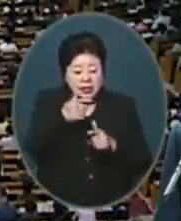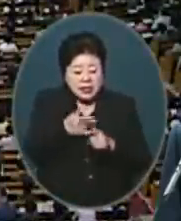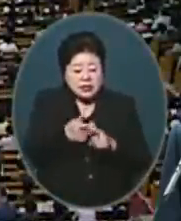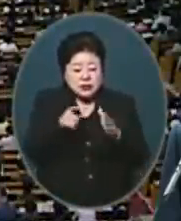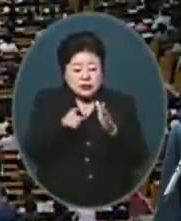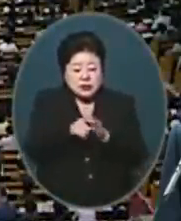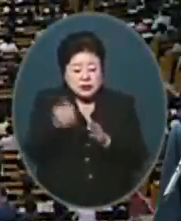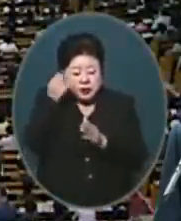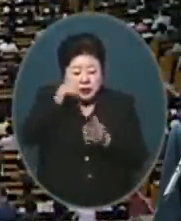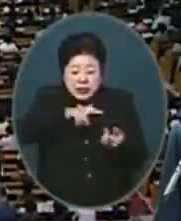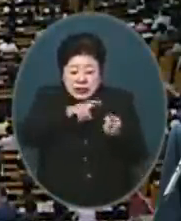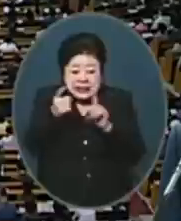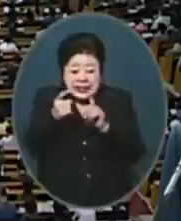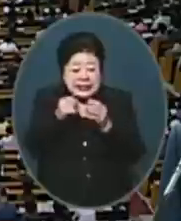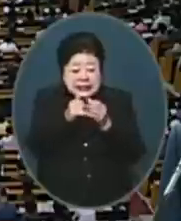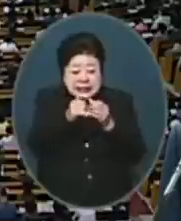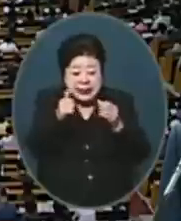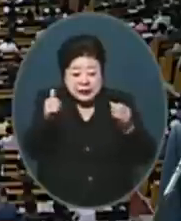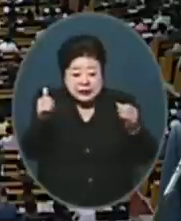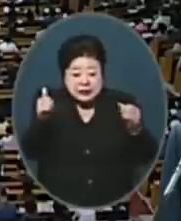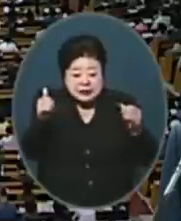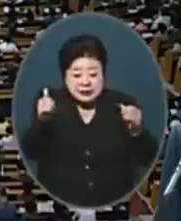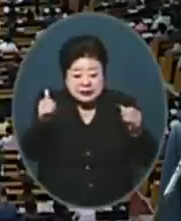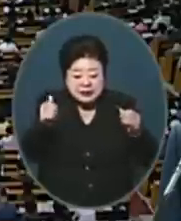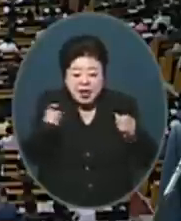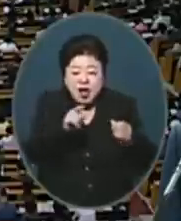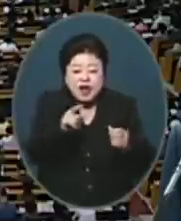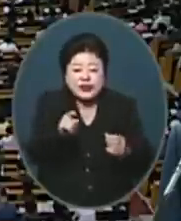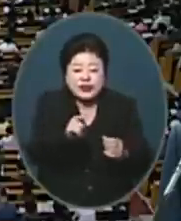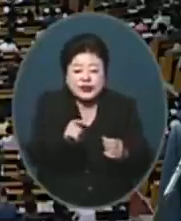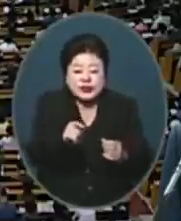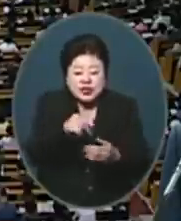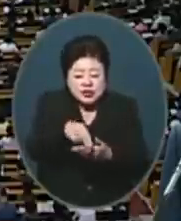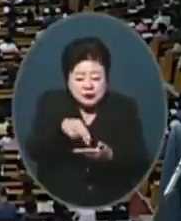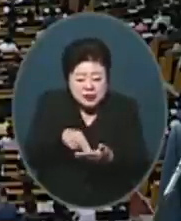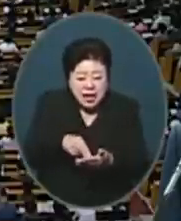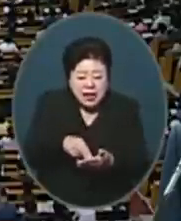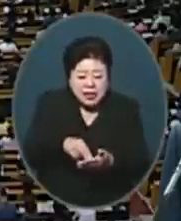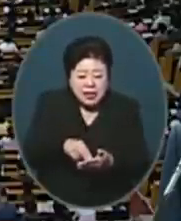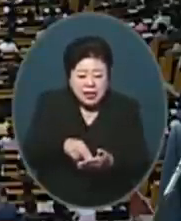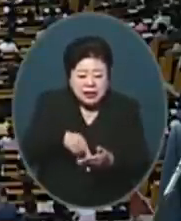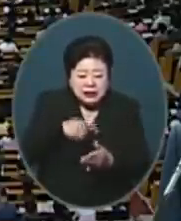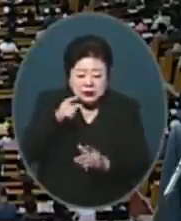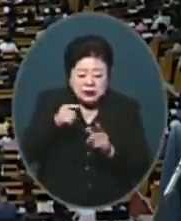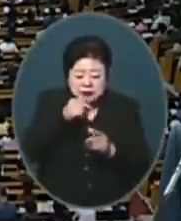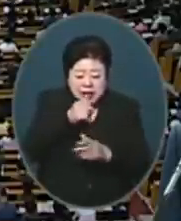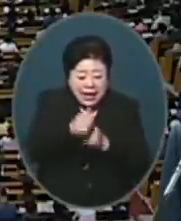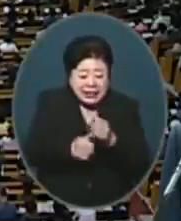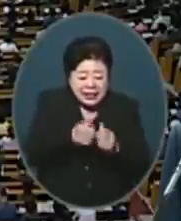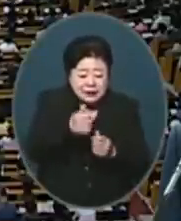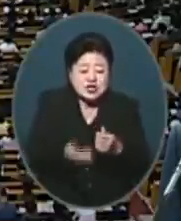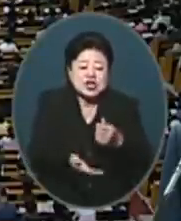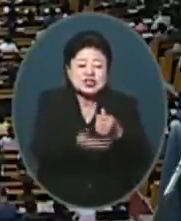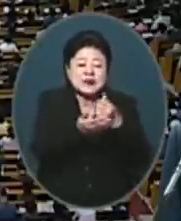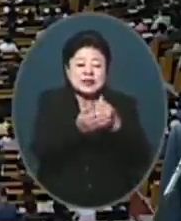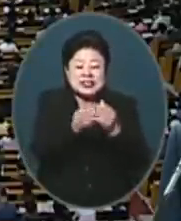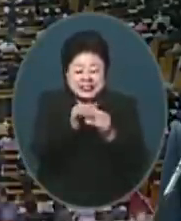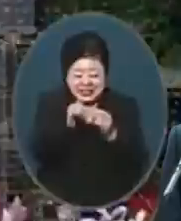예수를 믿어 영이 살아난 사람은 어떤 자화상을 가지고 있냐면 하나님을 섬기는